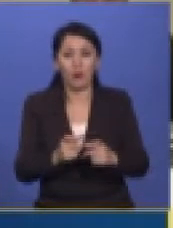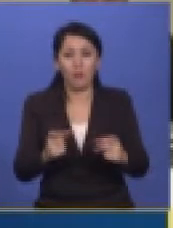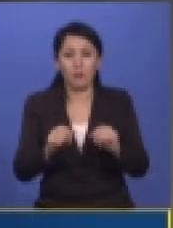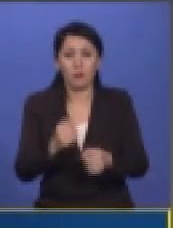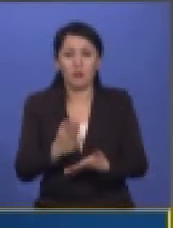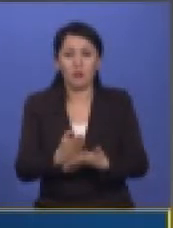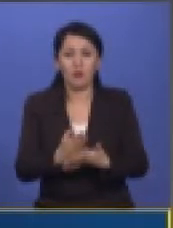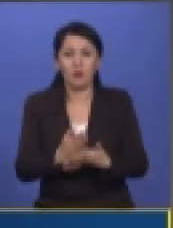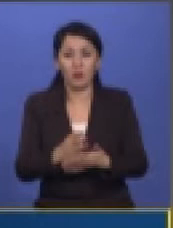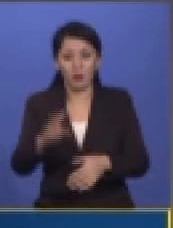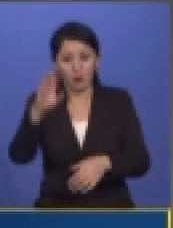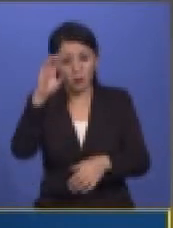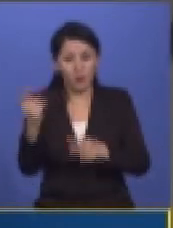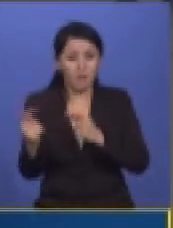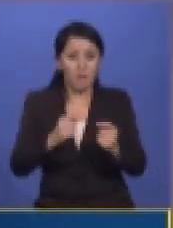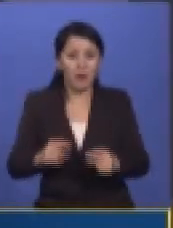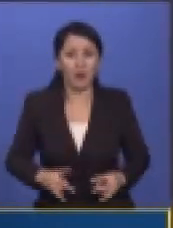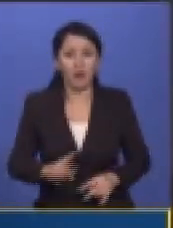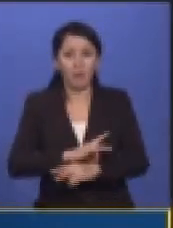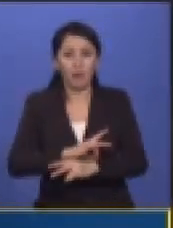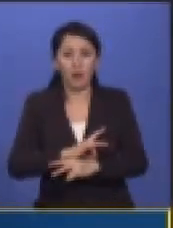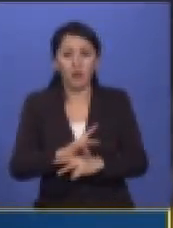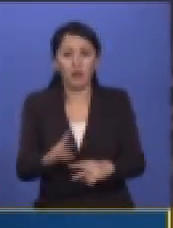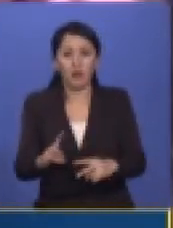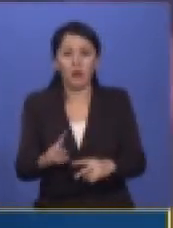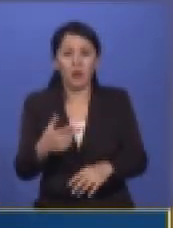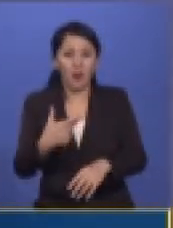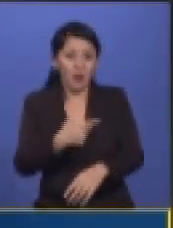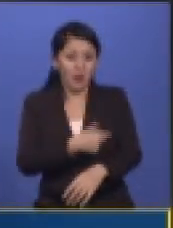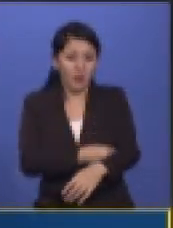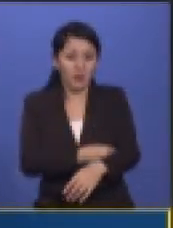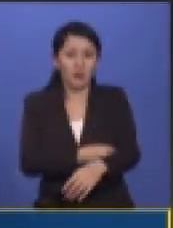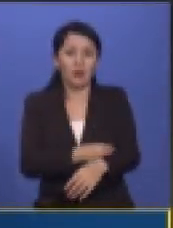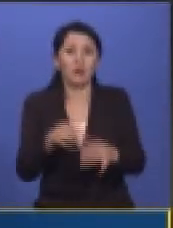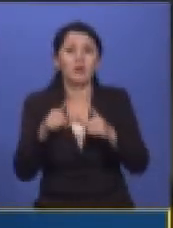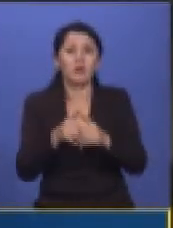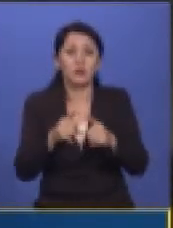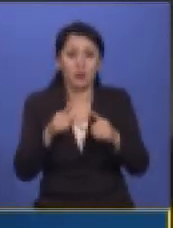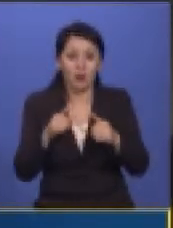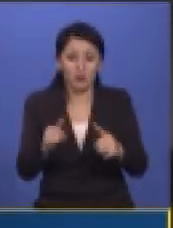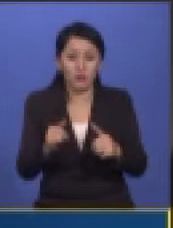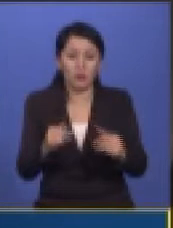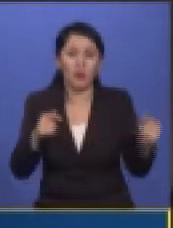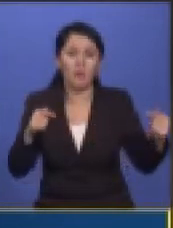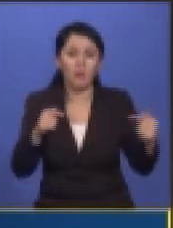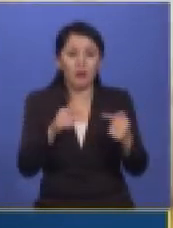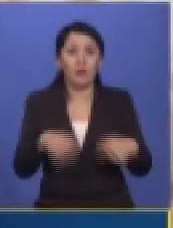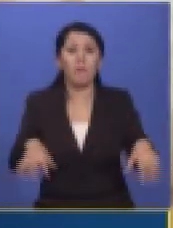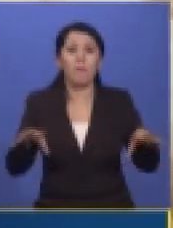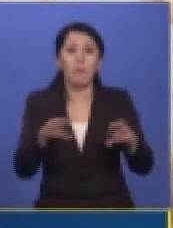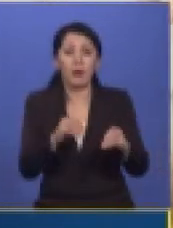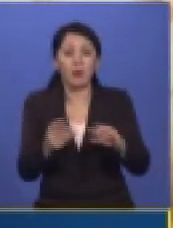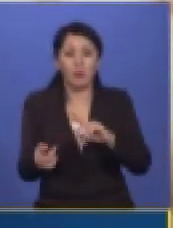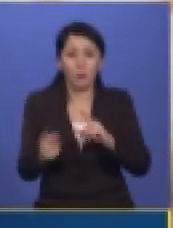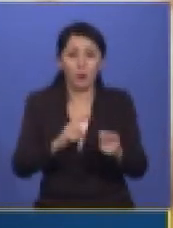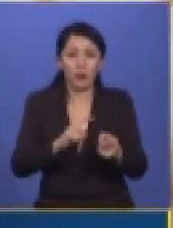береді. Мемлекет басшысы терроризмнің діни экстремизммен есірткі саудасының күшейе бастаған сын-қатерлеріне қарсы бірлесіп күресуге